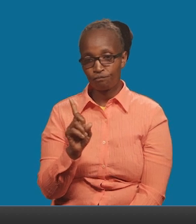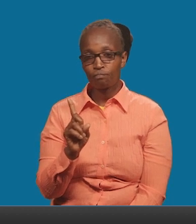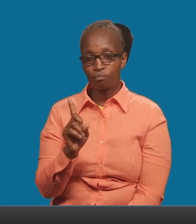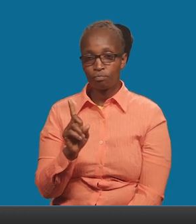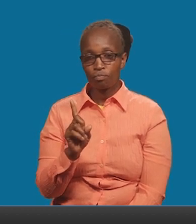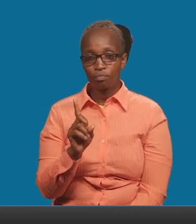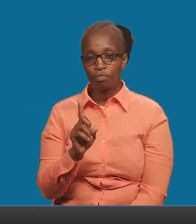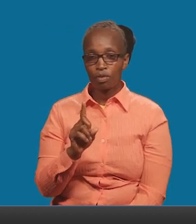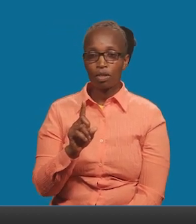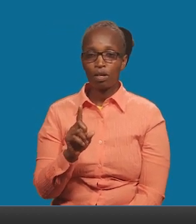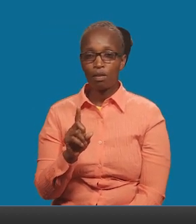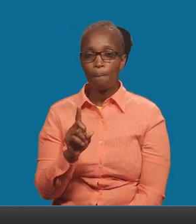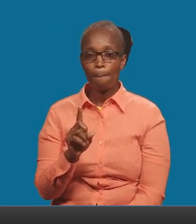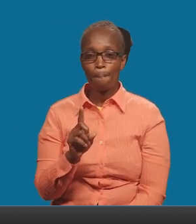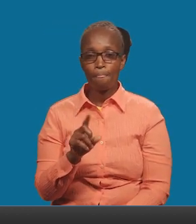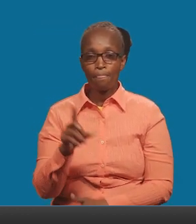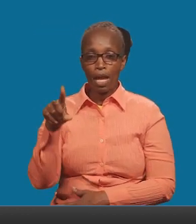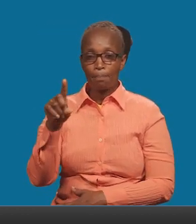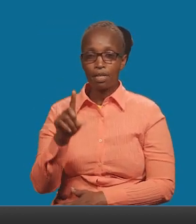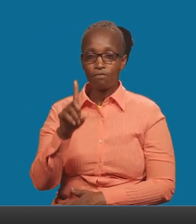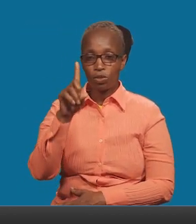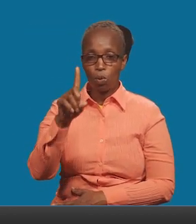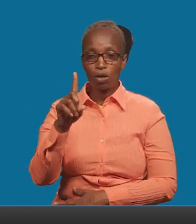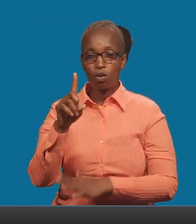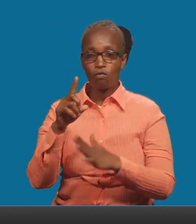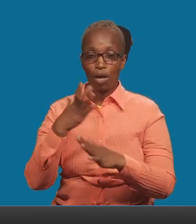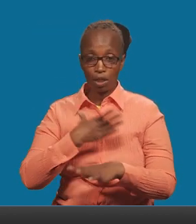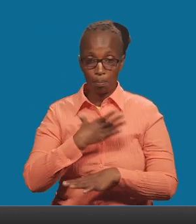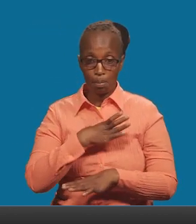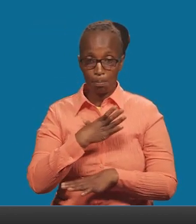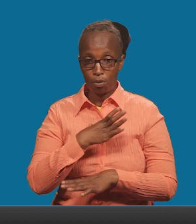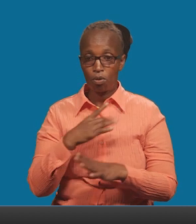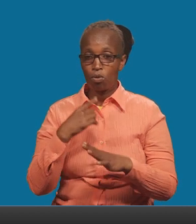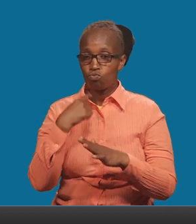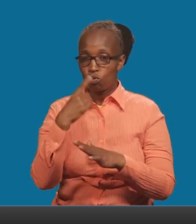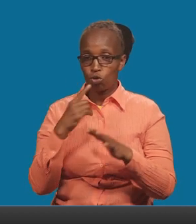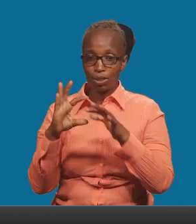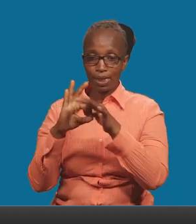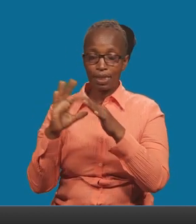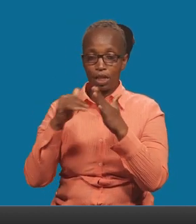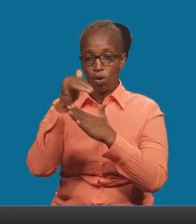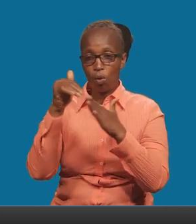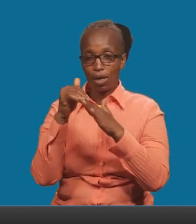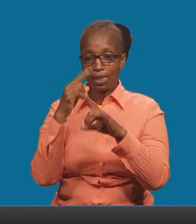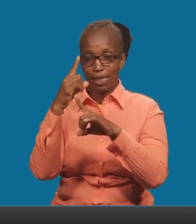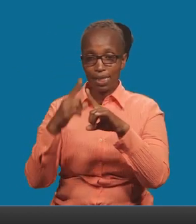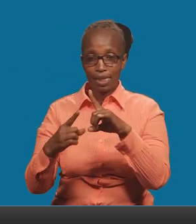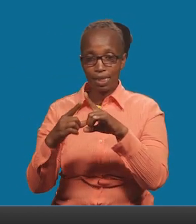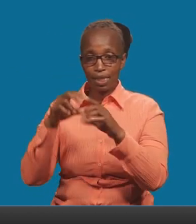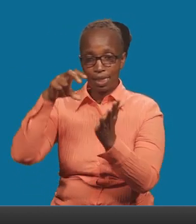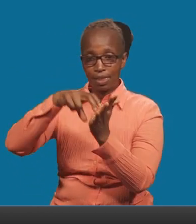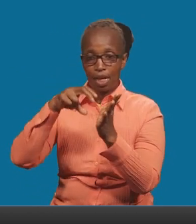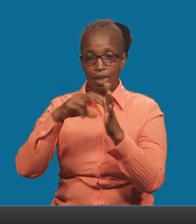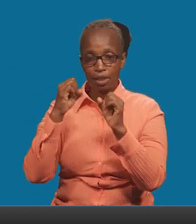na bingwa umoja wa kitaifa ambaye alihamasisha Wakenya wengi wa rika zote kuidhamini nchi yetu na kusimama